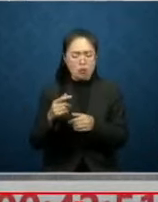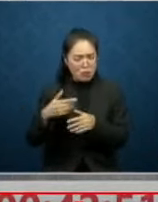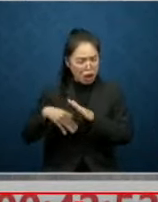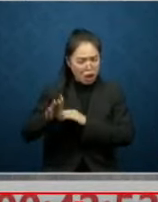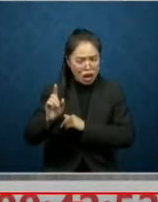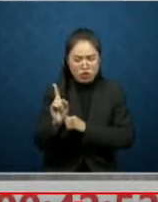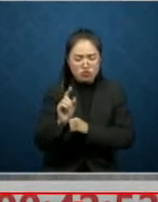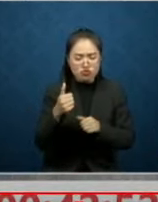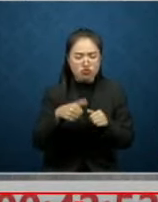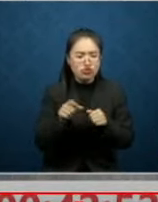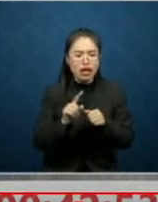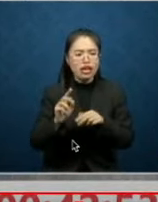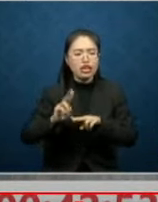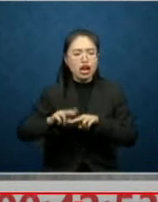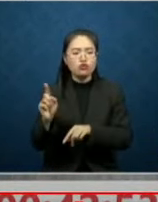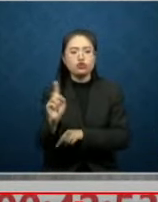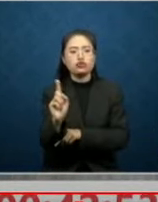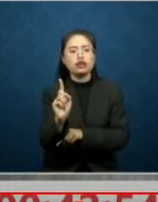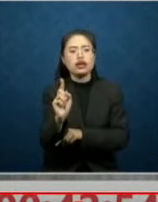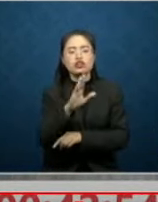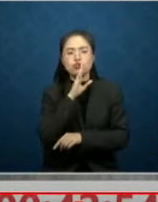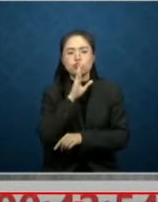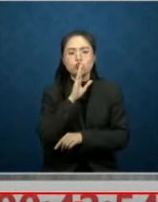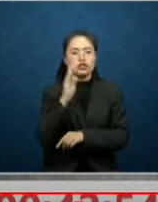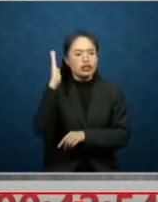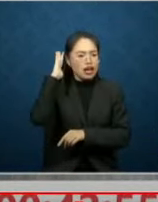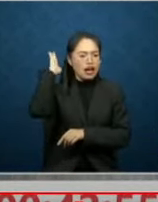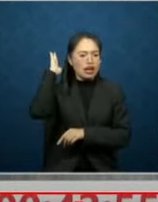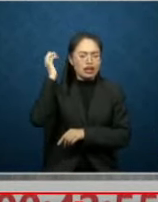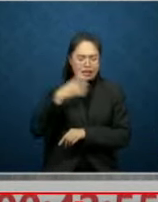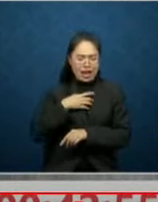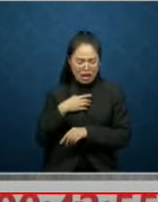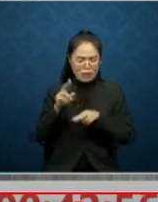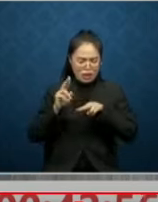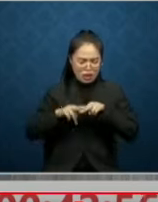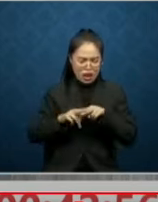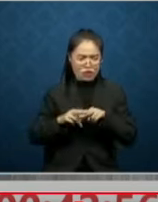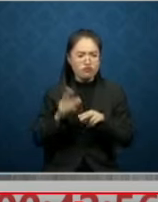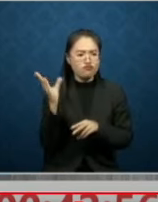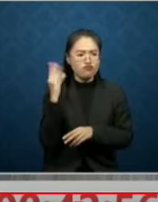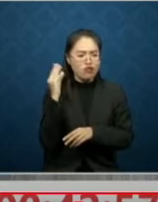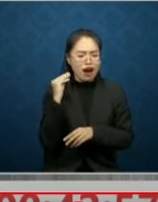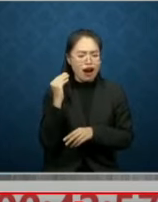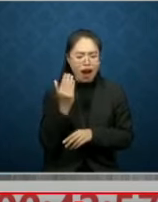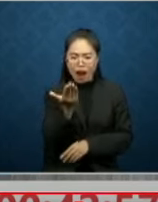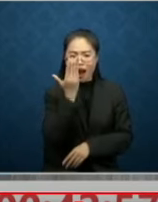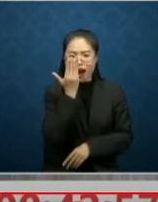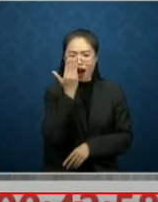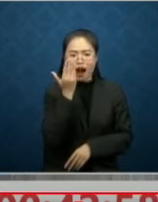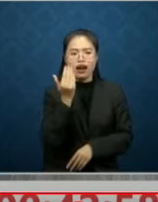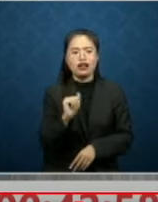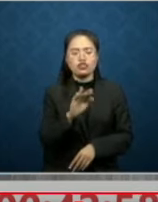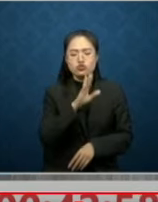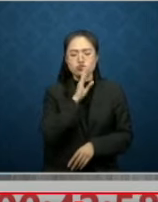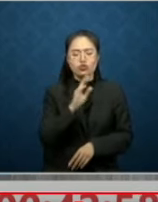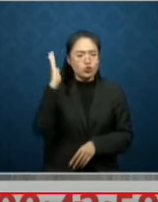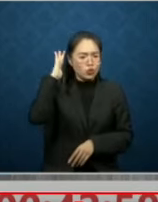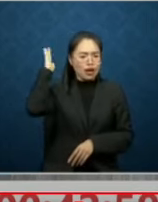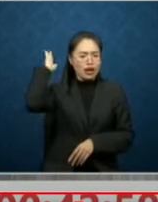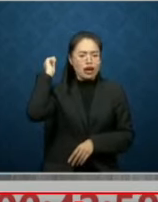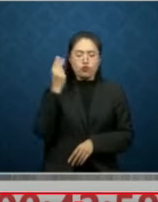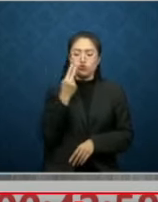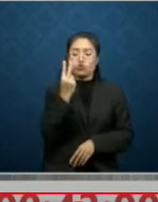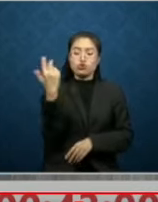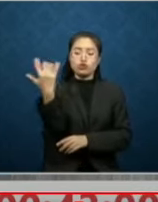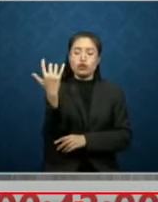อยู่ข้างหลังหรือเปล่าถ้าอยู่ข้างหลังมันก็ไม่เหมือนฟังอยู่ข้างหน้านะถ้าอยู่ข้างหลังไปฟังโทรทัศน์อ่ะ